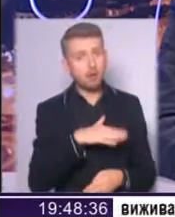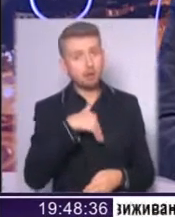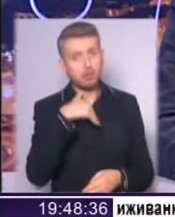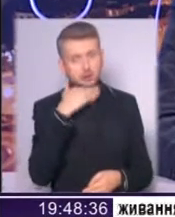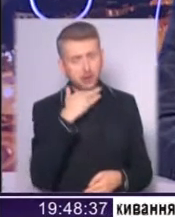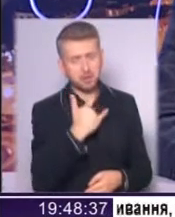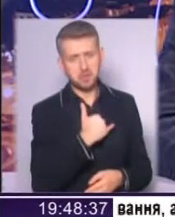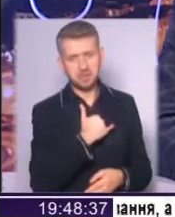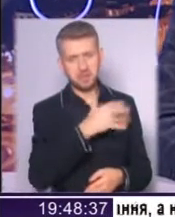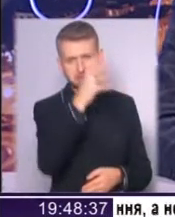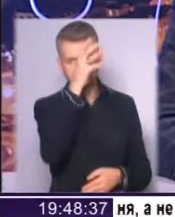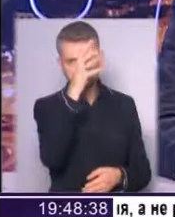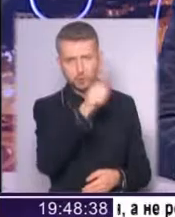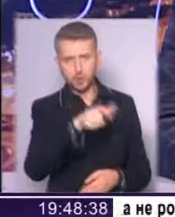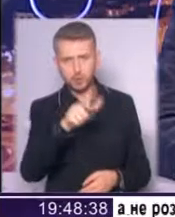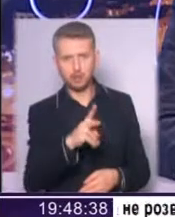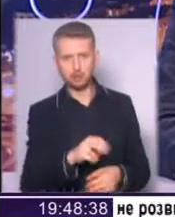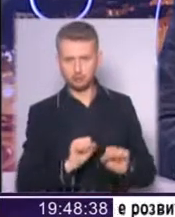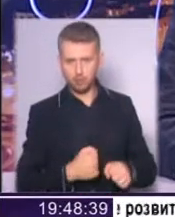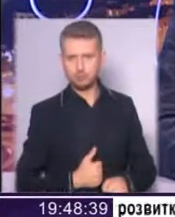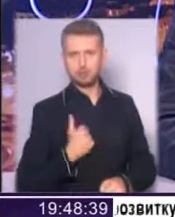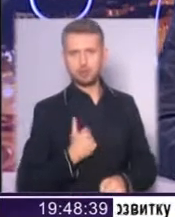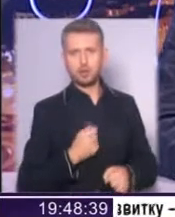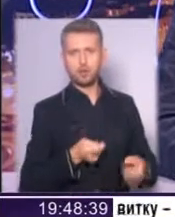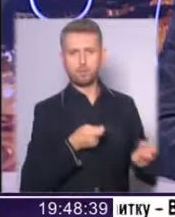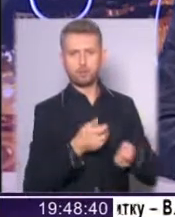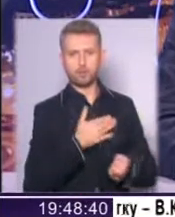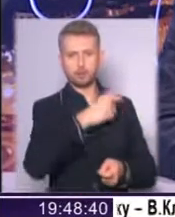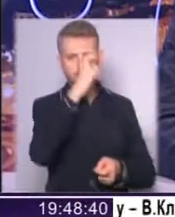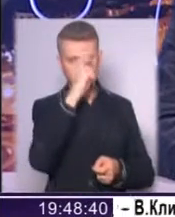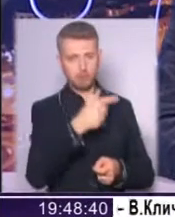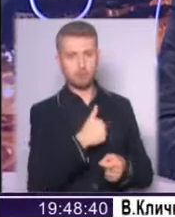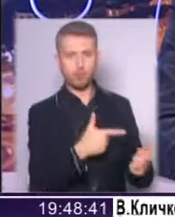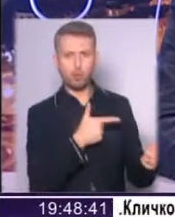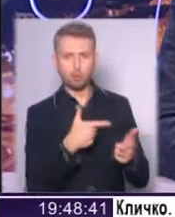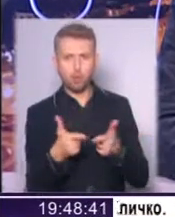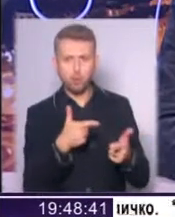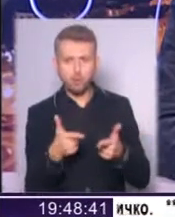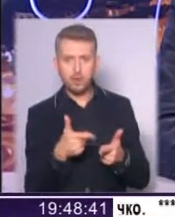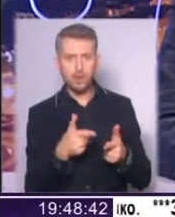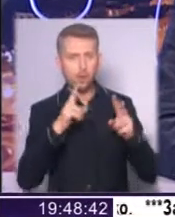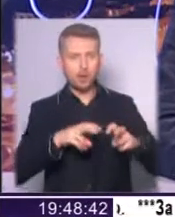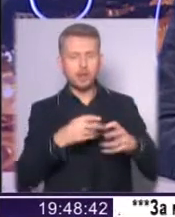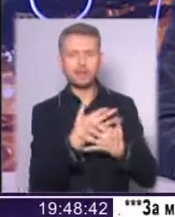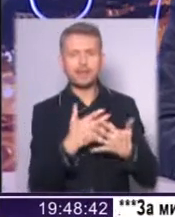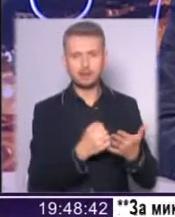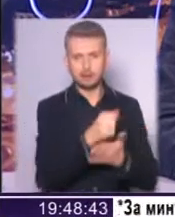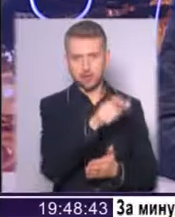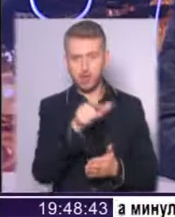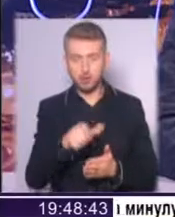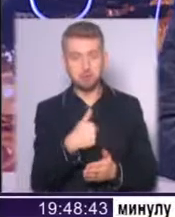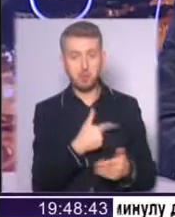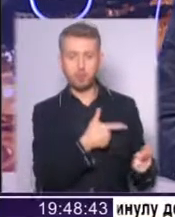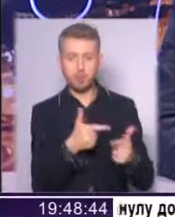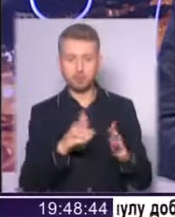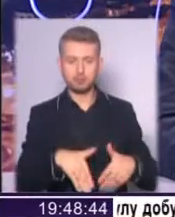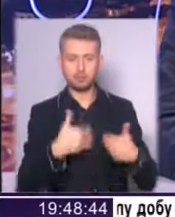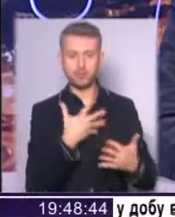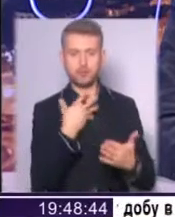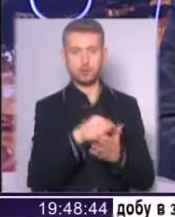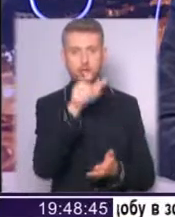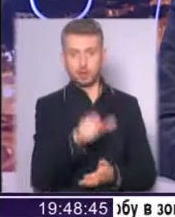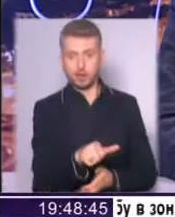бачите реальні механізми, ну, щоб бачу змінити першим, голову? Послухайте, а що таке, виходить, в нас що, крім Яценюка, ніхто країною керувати не може? Ну, вже не